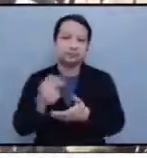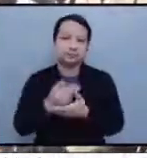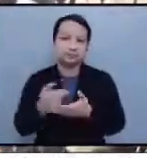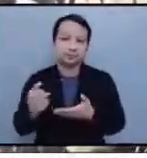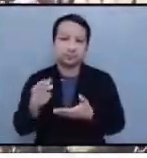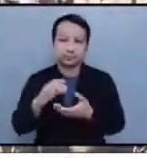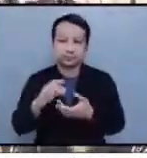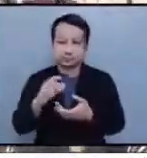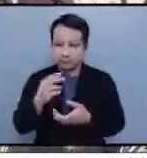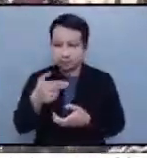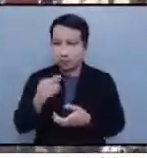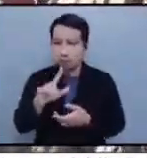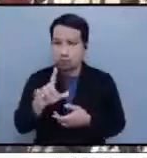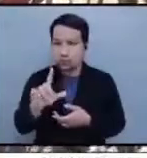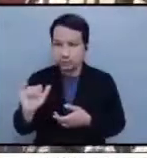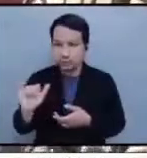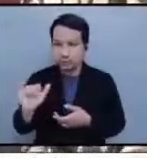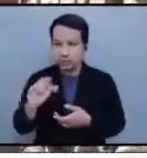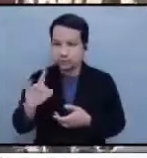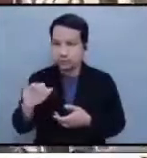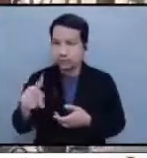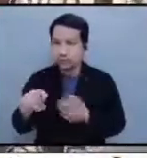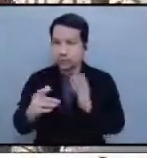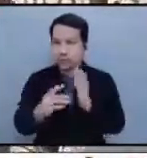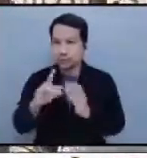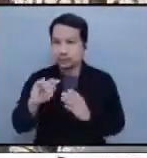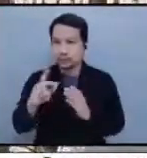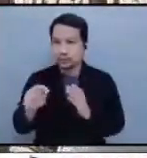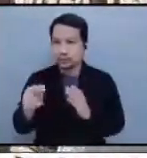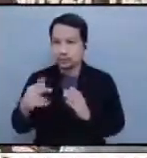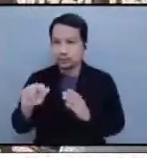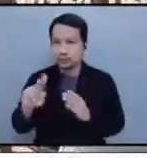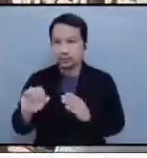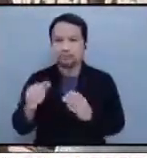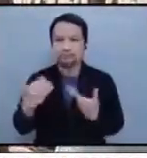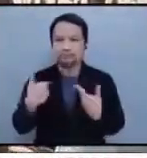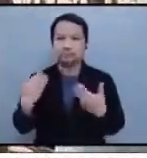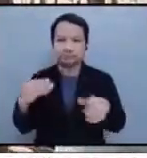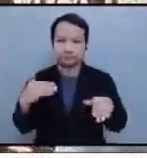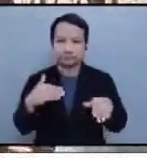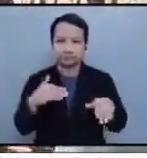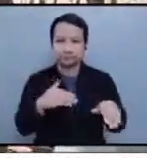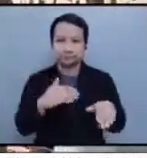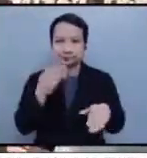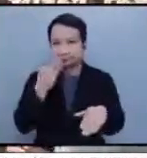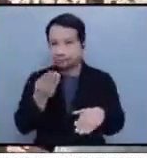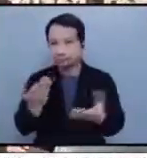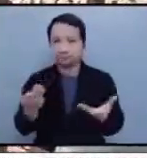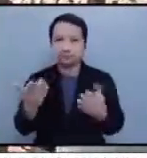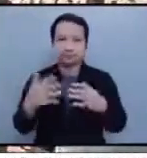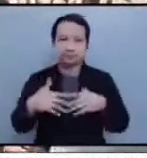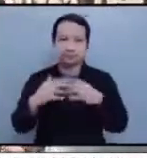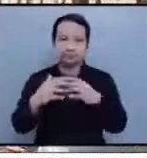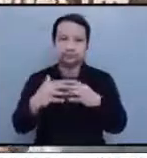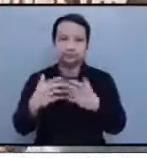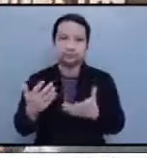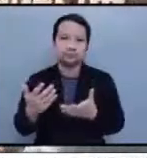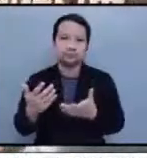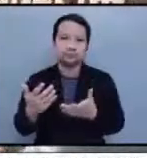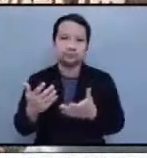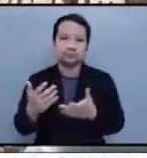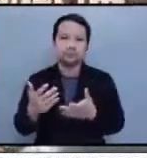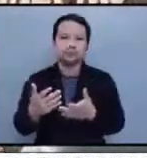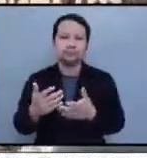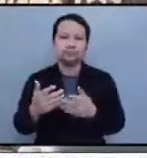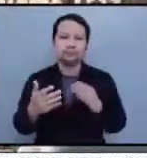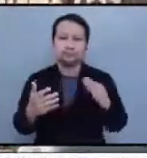hanggang Ayala Techno Hub palabas sa Elliptical Road ay magkakaroon muli ng mga pagsikip ng trapiko. Parang ito'y nagiging imbudo